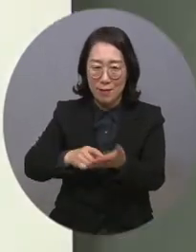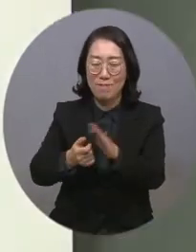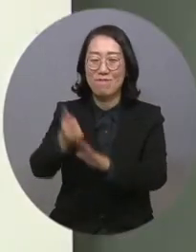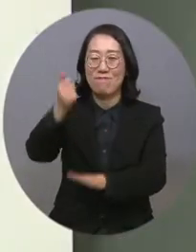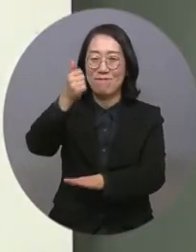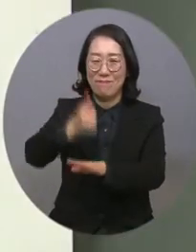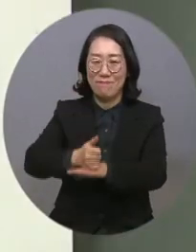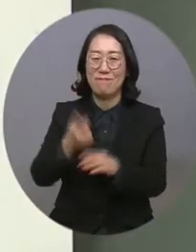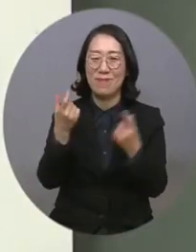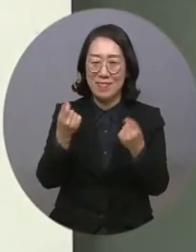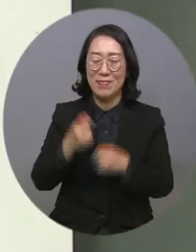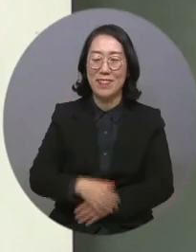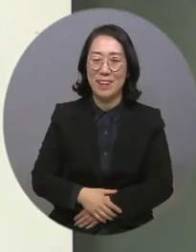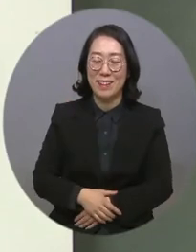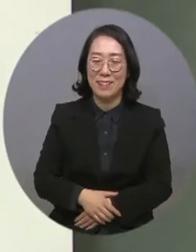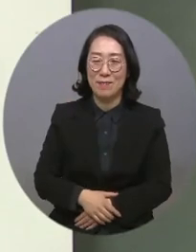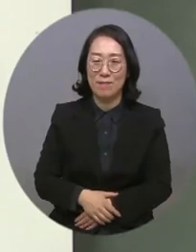그래요.